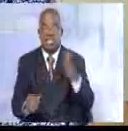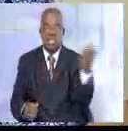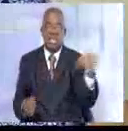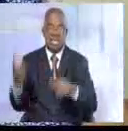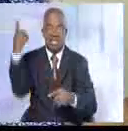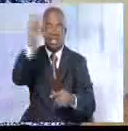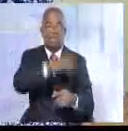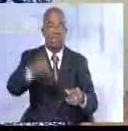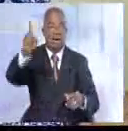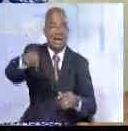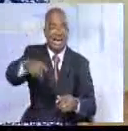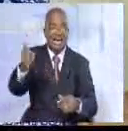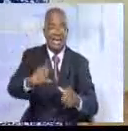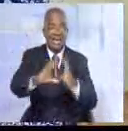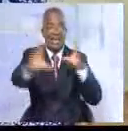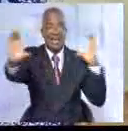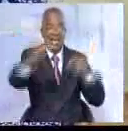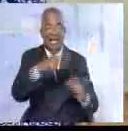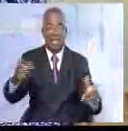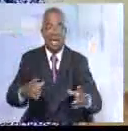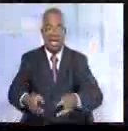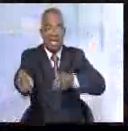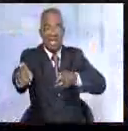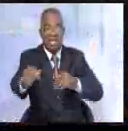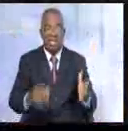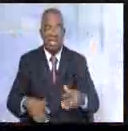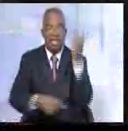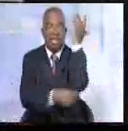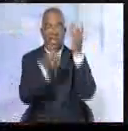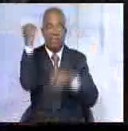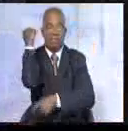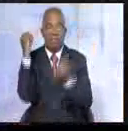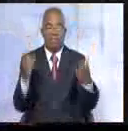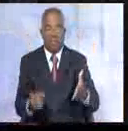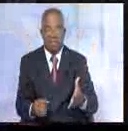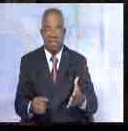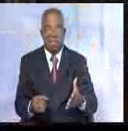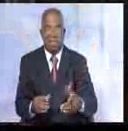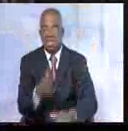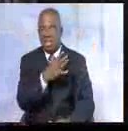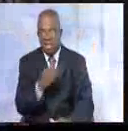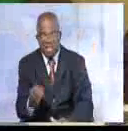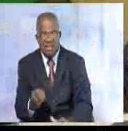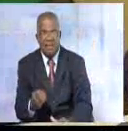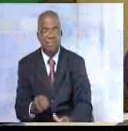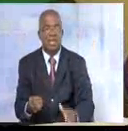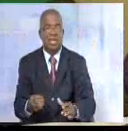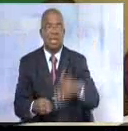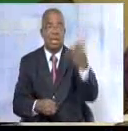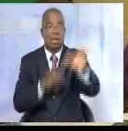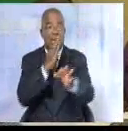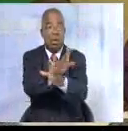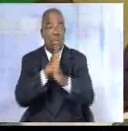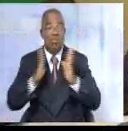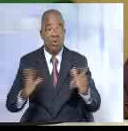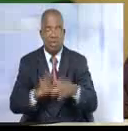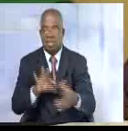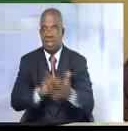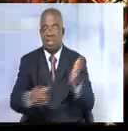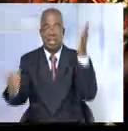les éleveurs à sensibiliser les jeunes de leur communauté à éviter ces agissements